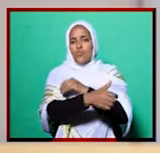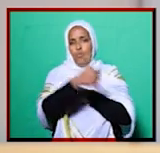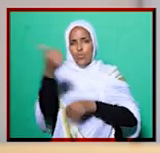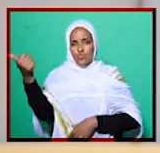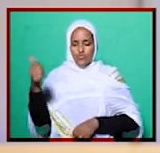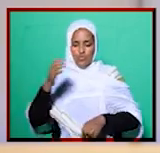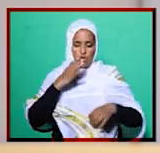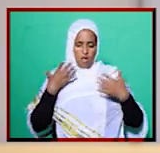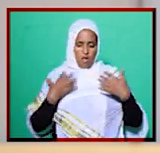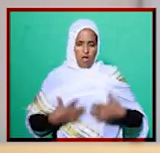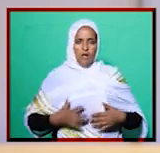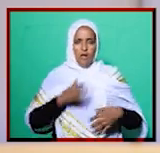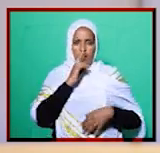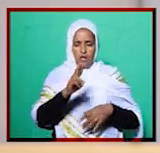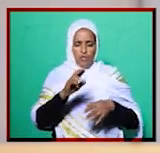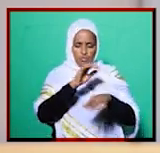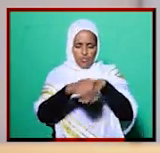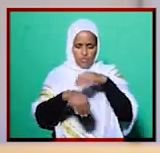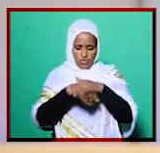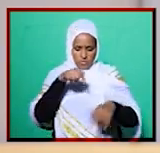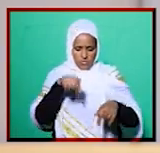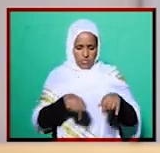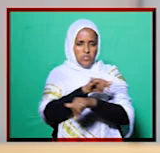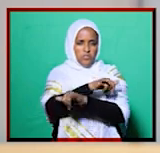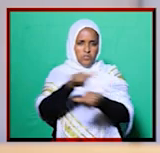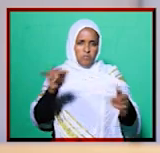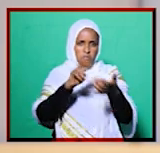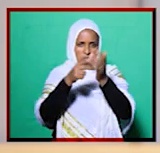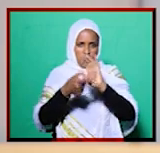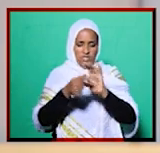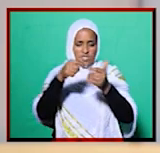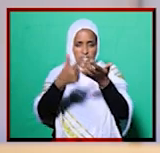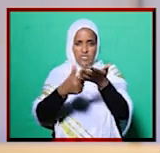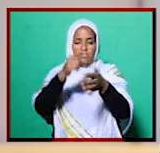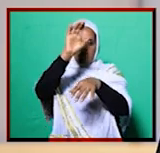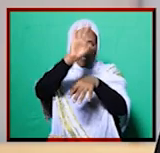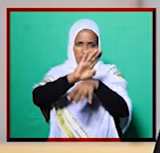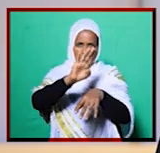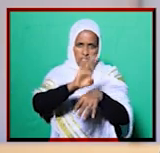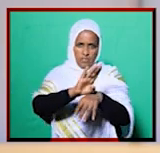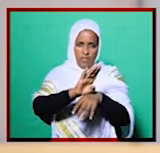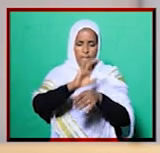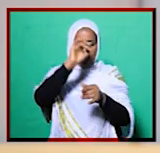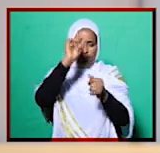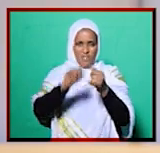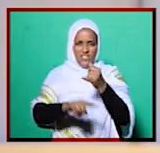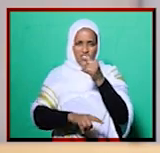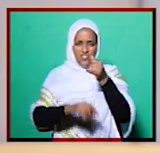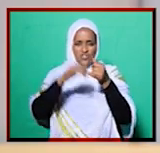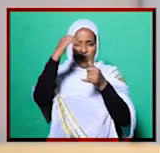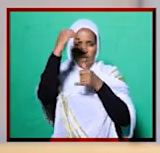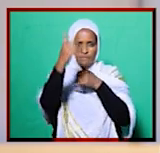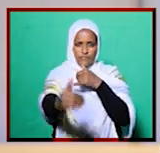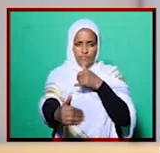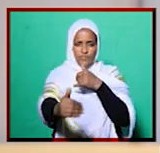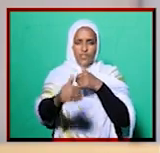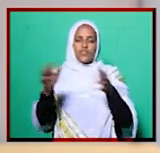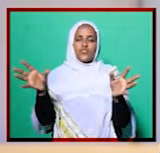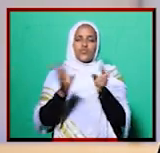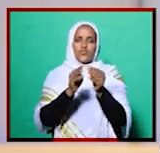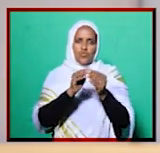ነው፣ ሌሎቹ አካላት ናቸው፣ እጅ እግር እንደማለት ነው። ስለዚህ ቤተ ክርስቲያን የመጨረሻ